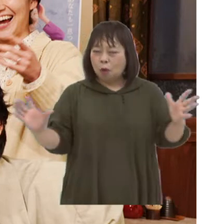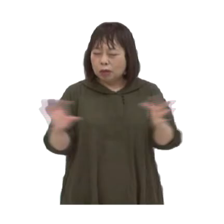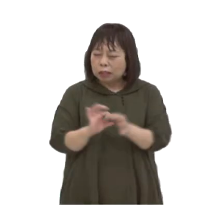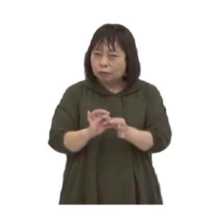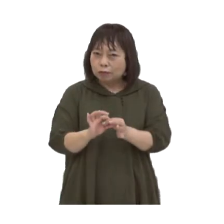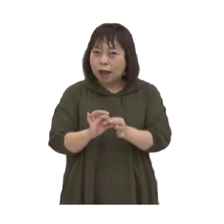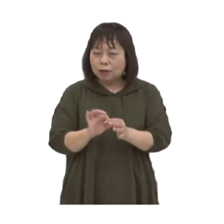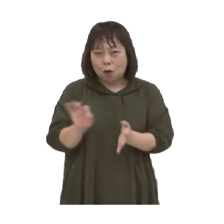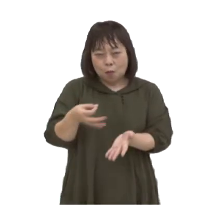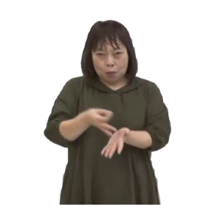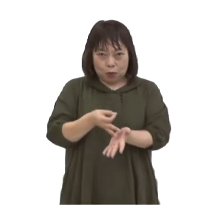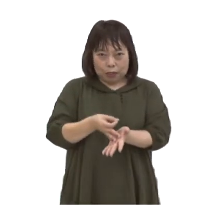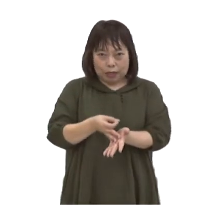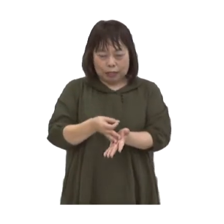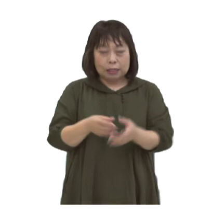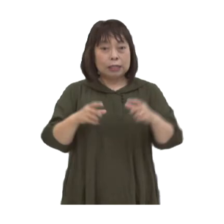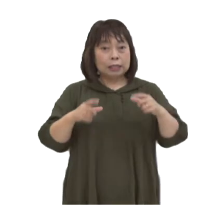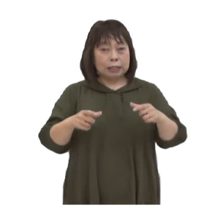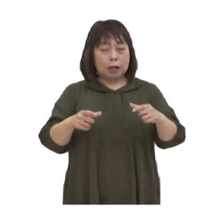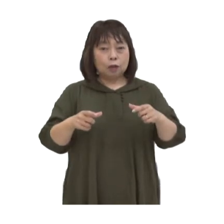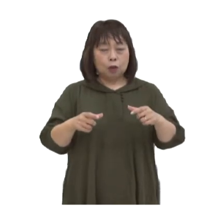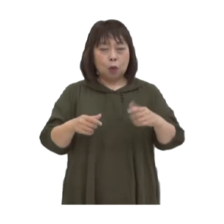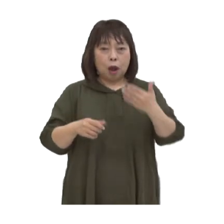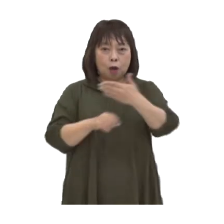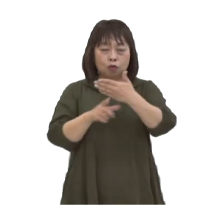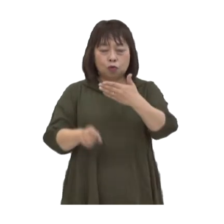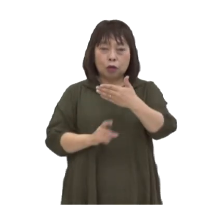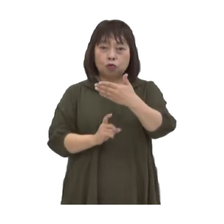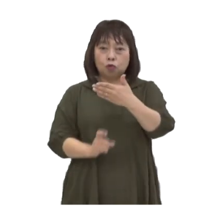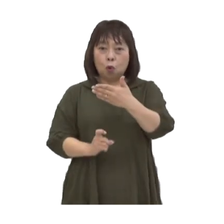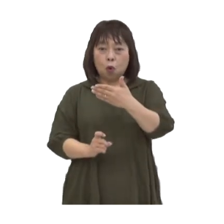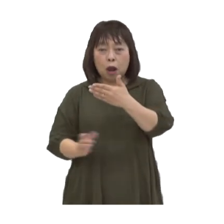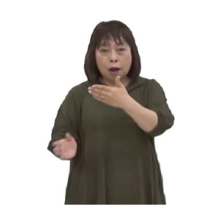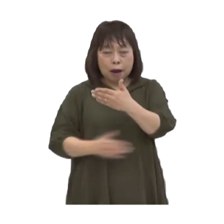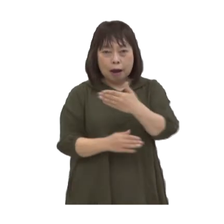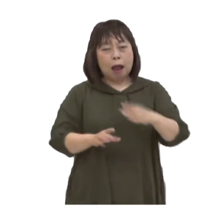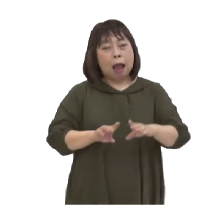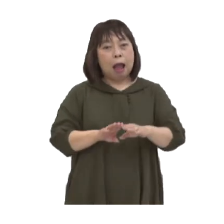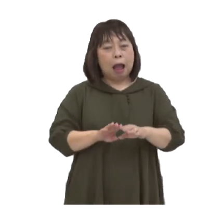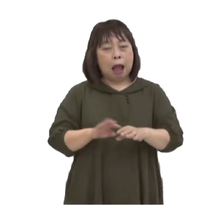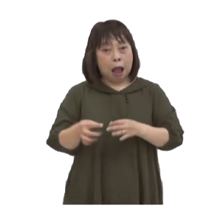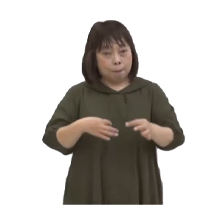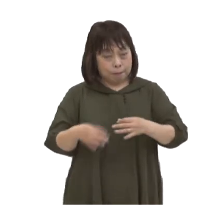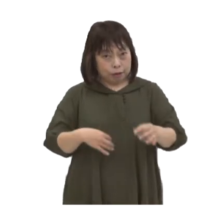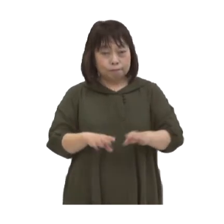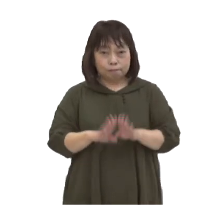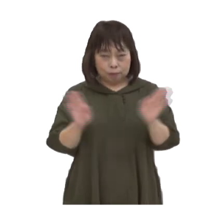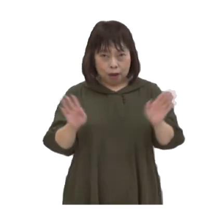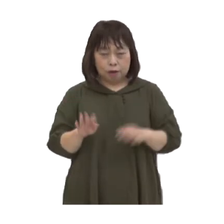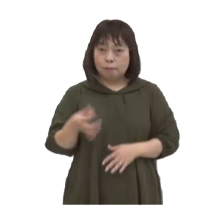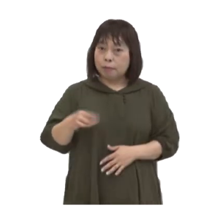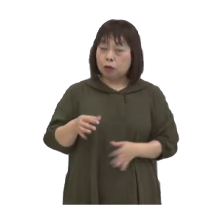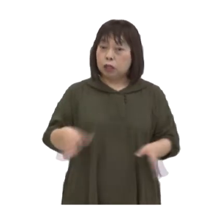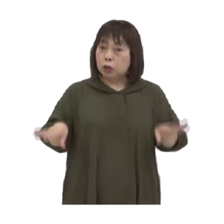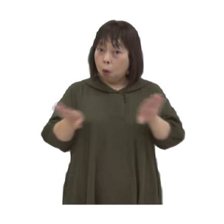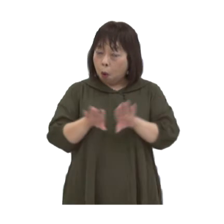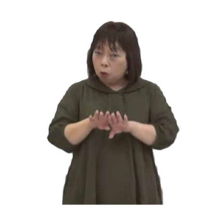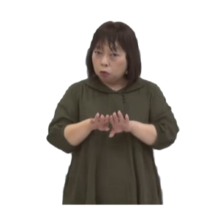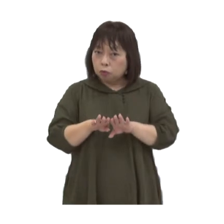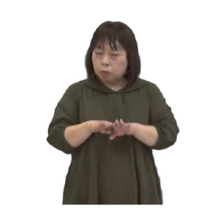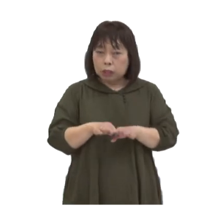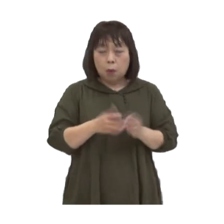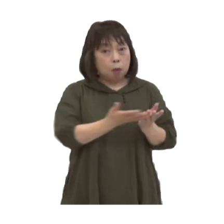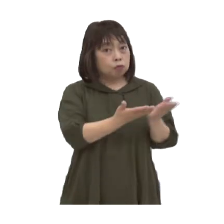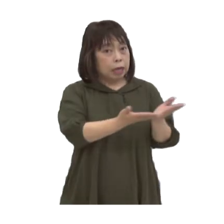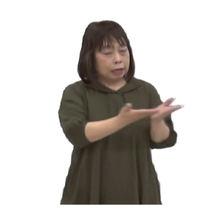語。チケットは9月10日土曜日より販売です。ヴェルディホールまたはプレイ